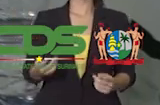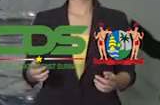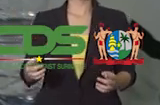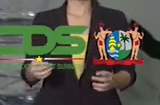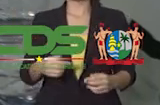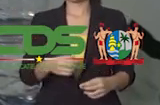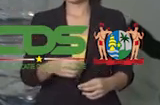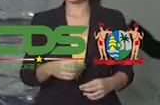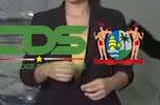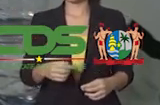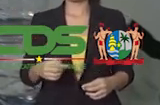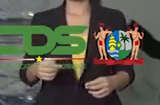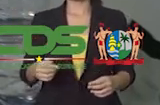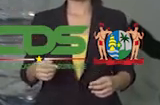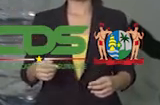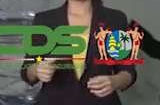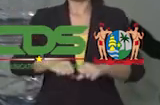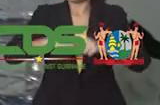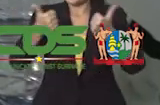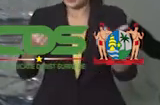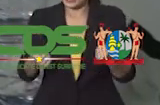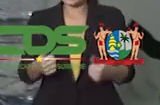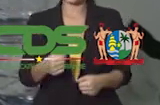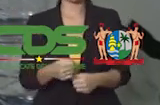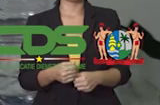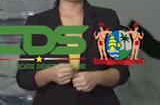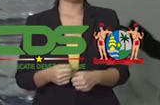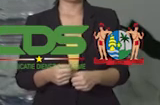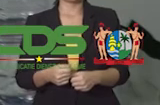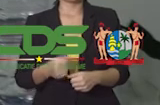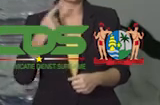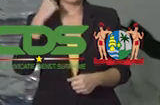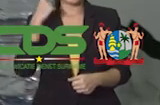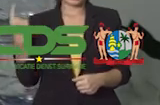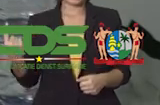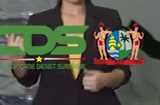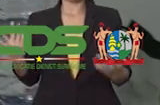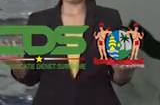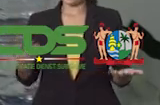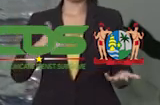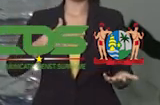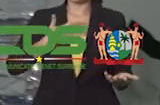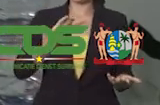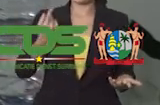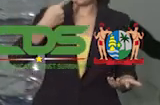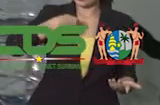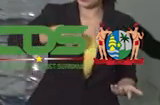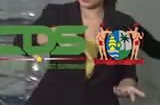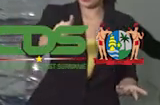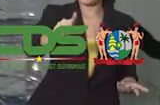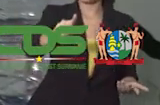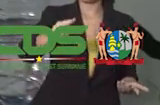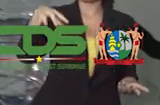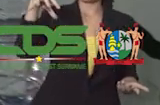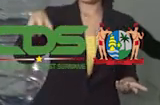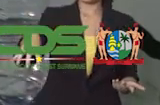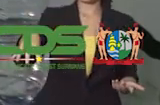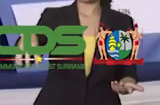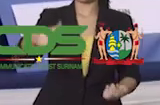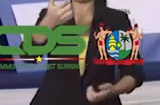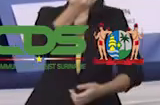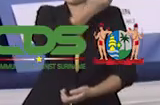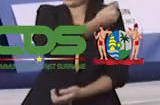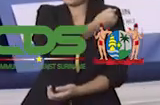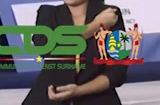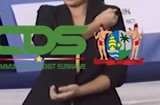een lockdowndag, maar er is vrijstelling in de buurt om te komen naar het centrum, het buurtcentrum waar we de vaccinaties zullen